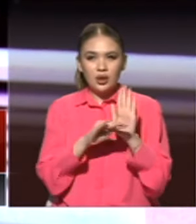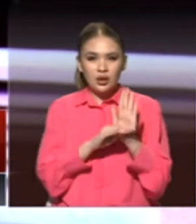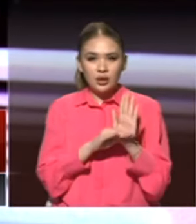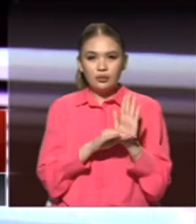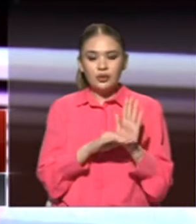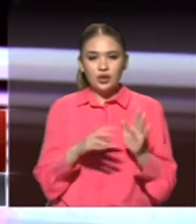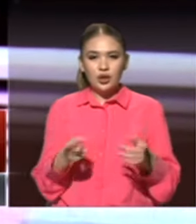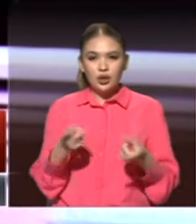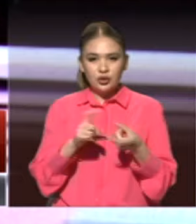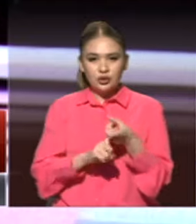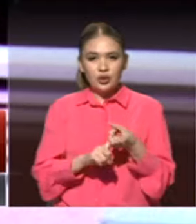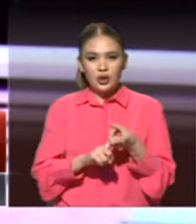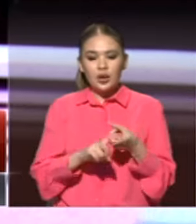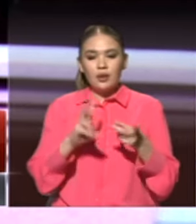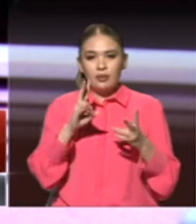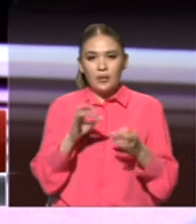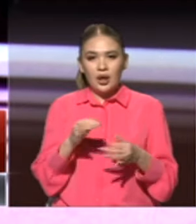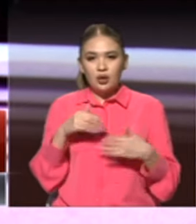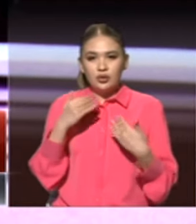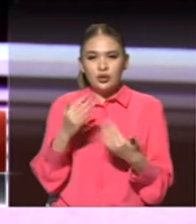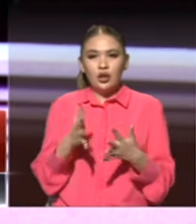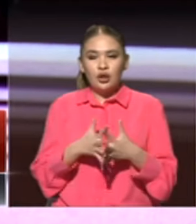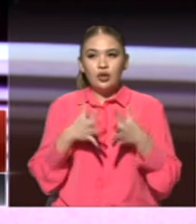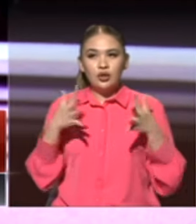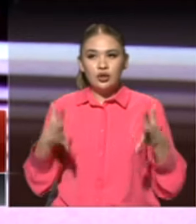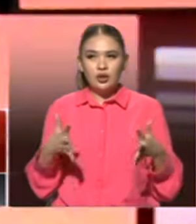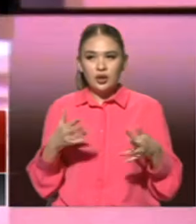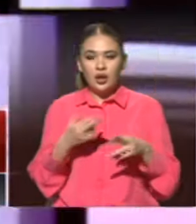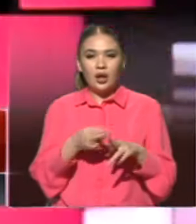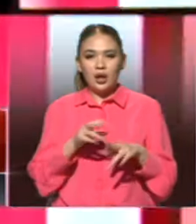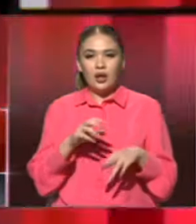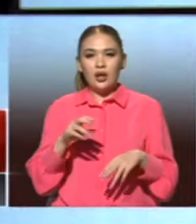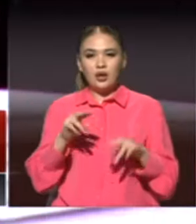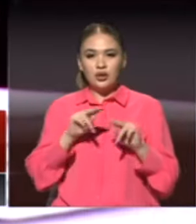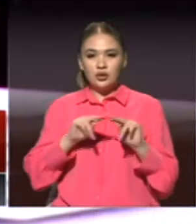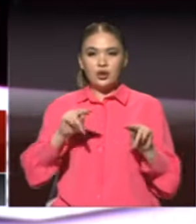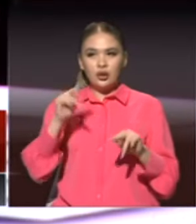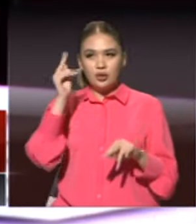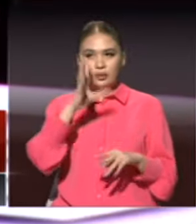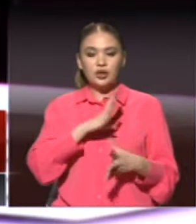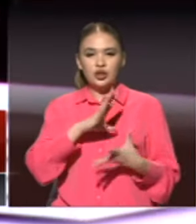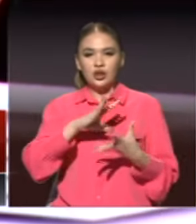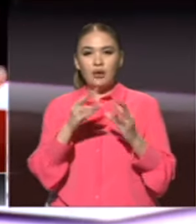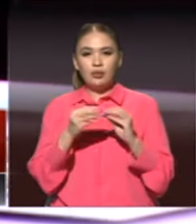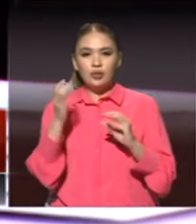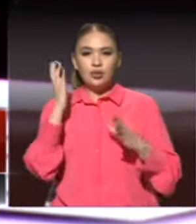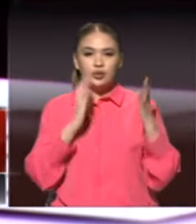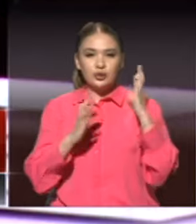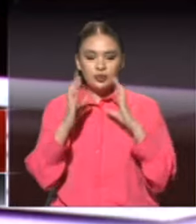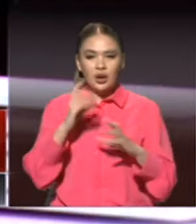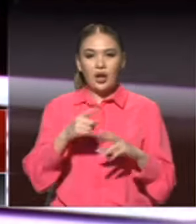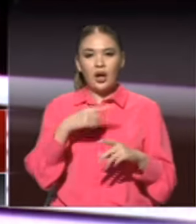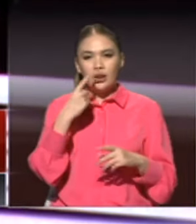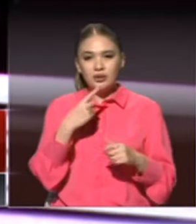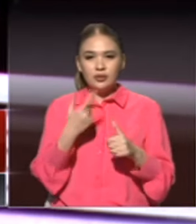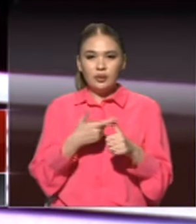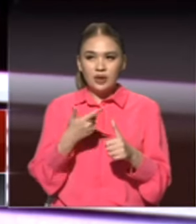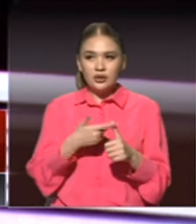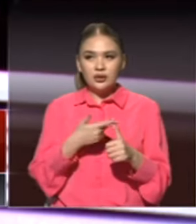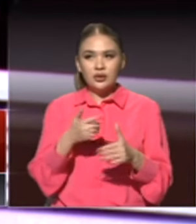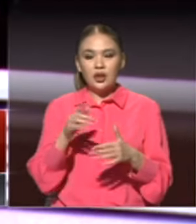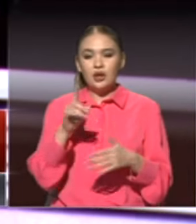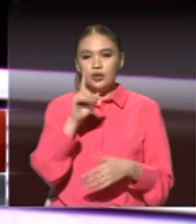деп айтуға болады, бірақ одан үлкен зейнет жасындағы адам сабақ берді деп айтуға болады. Енді жалпы универді атын айтып университеттің не